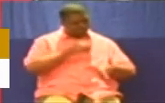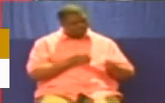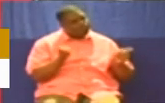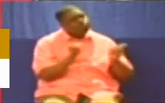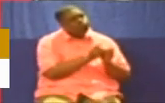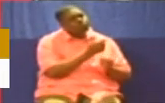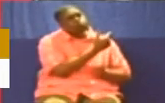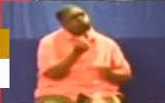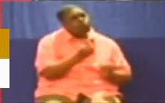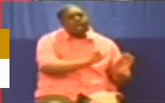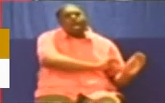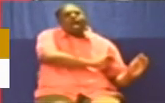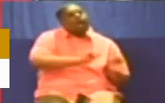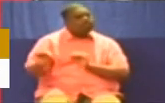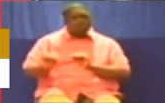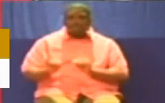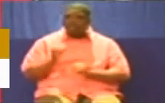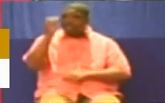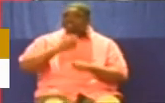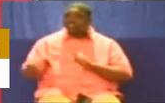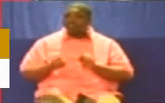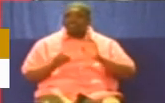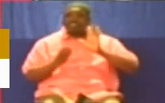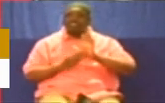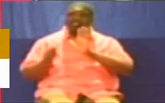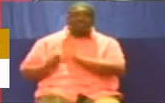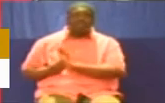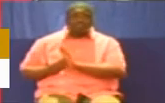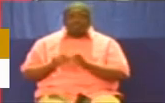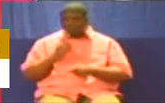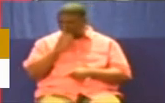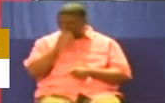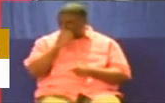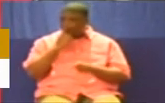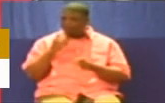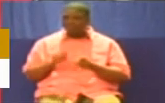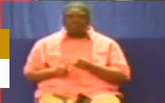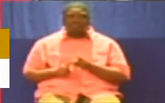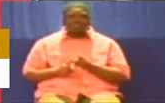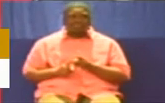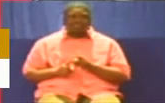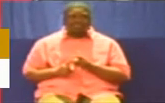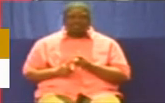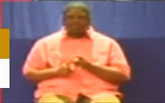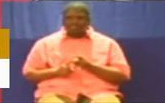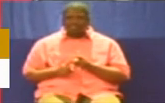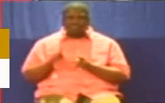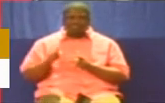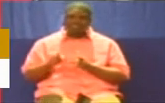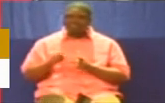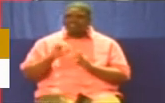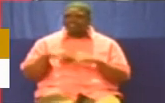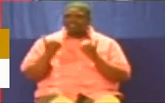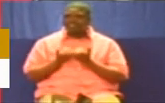Spika, asilimia 99 karibu wabunge hawa ambao wamepokea barua watakaopewa wengine ni wabunge wa chama tawala, Chama cha